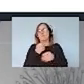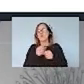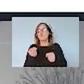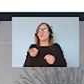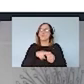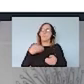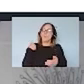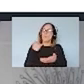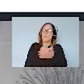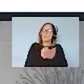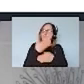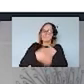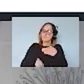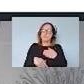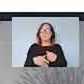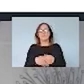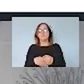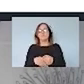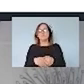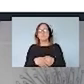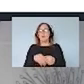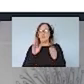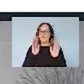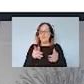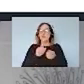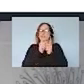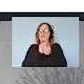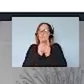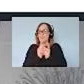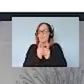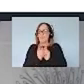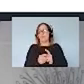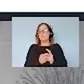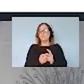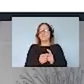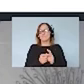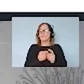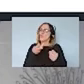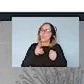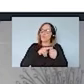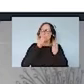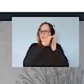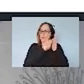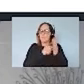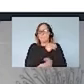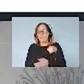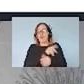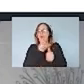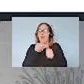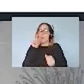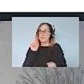które ukończyły ten kurs i będziemy zmieniać niektóre materiały,